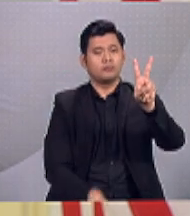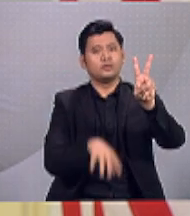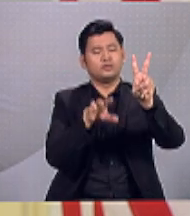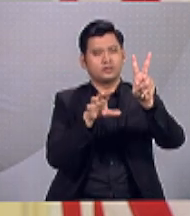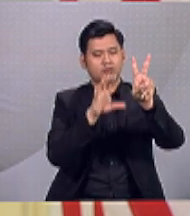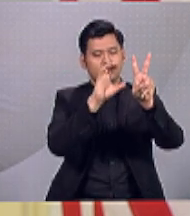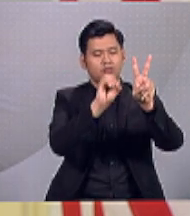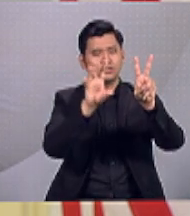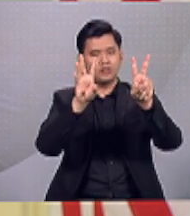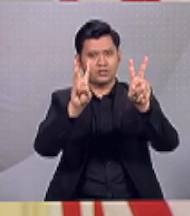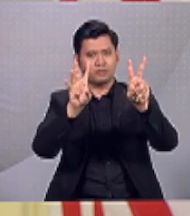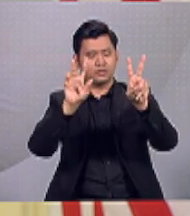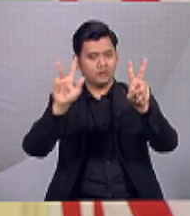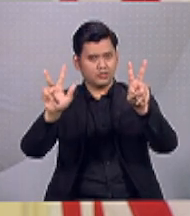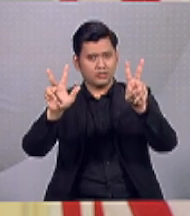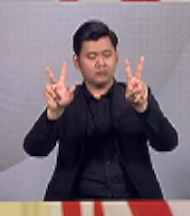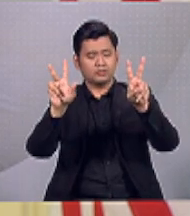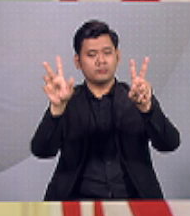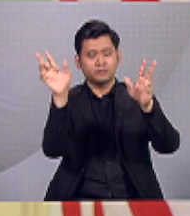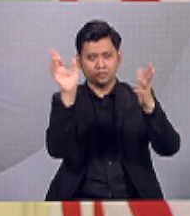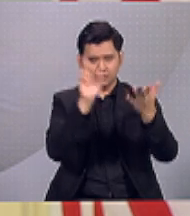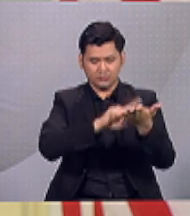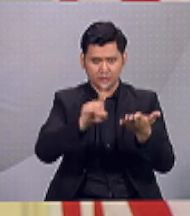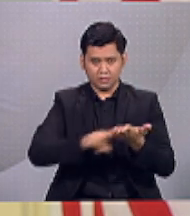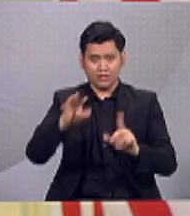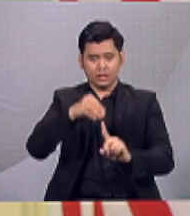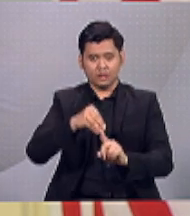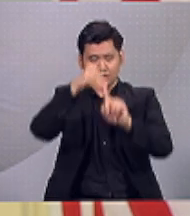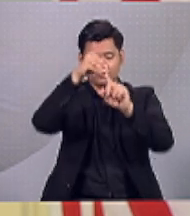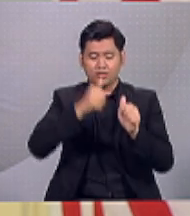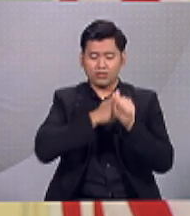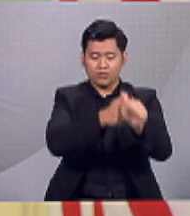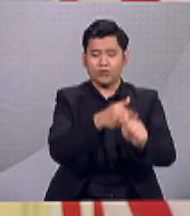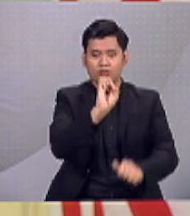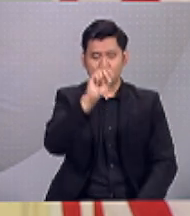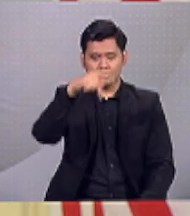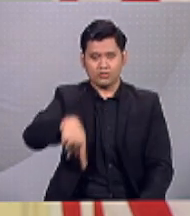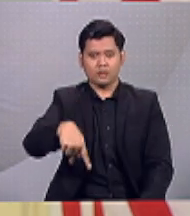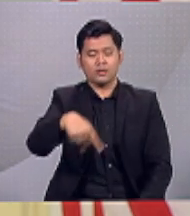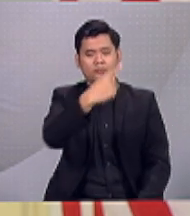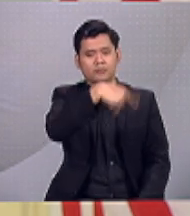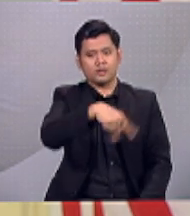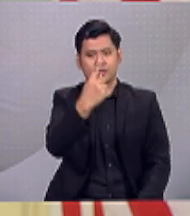2,063 pemeriksaan khas bagi pematuhan SOP PKPB ini.